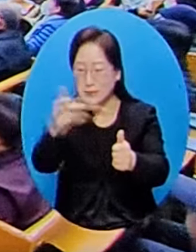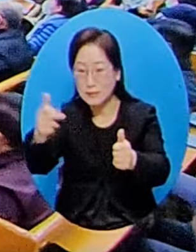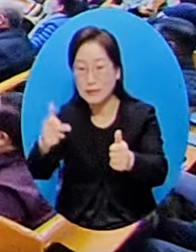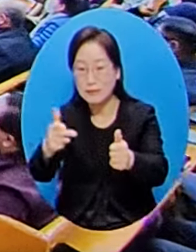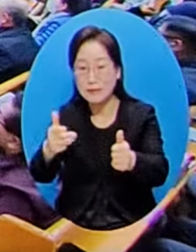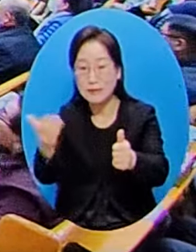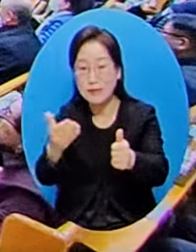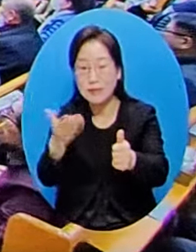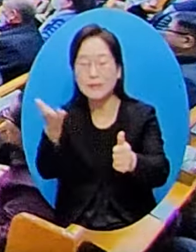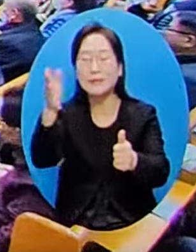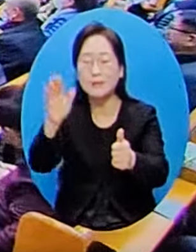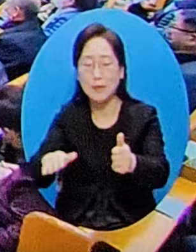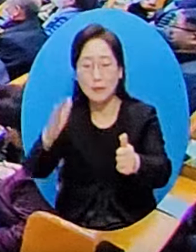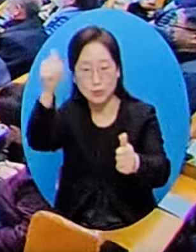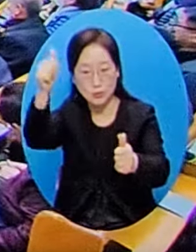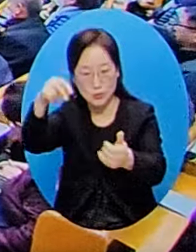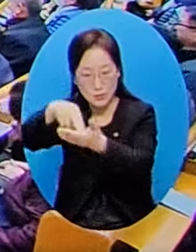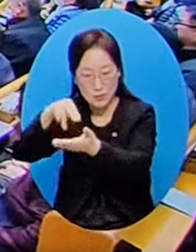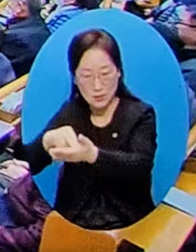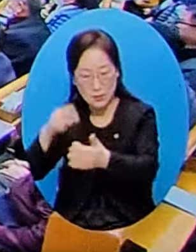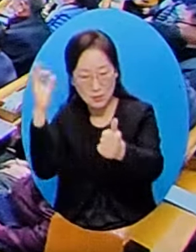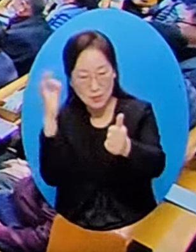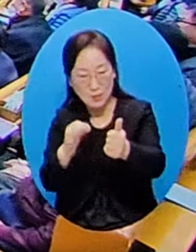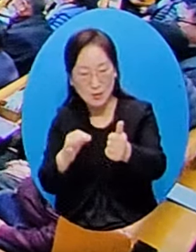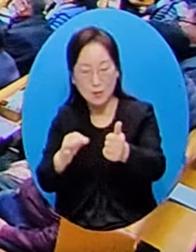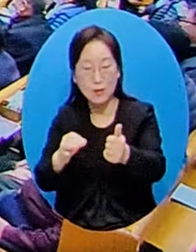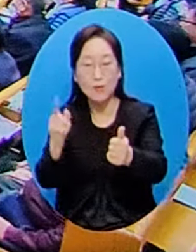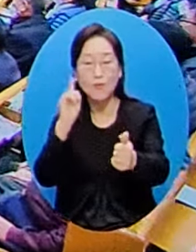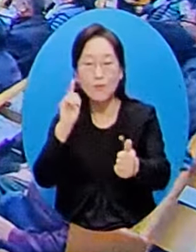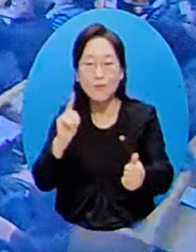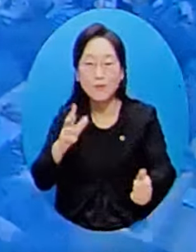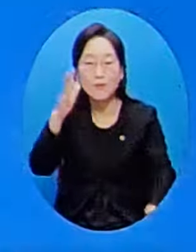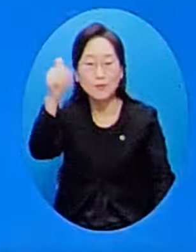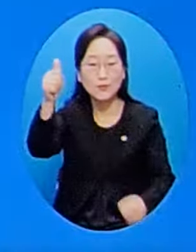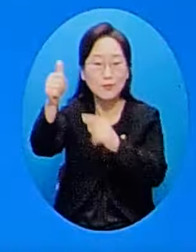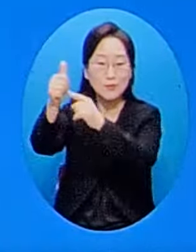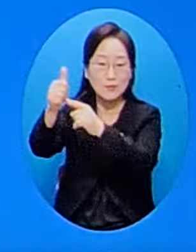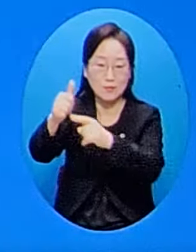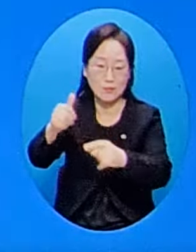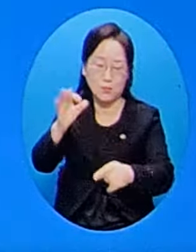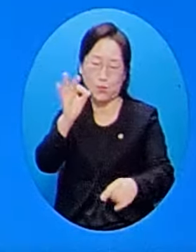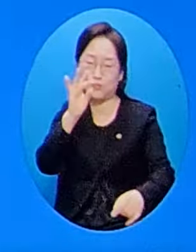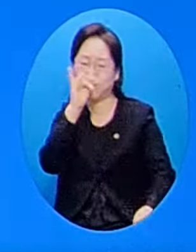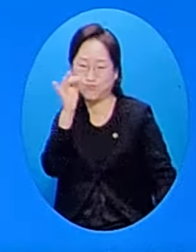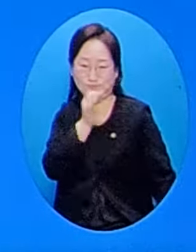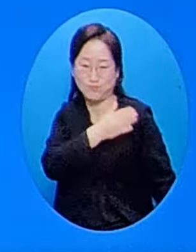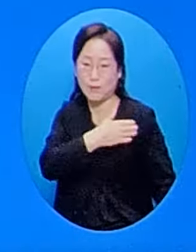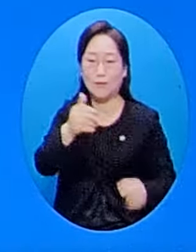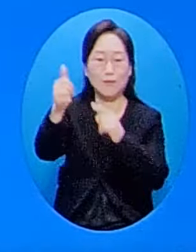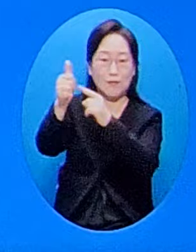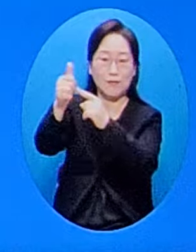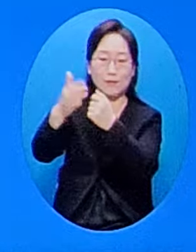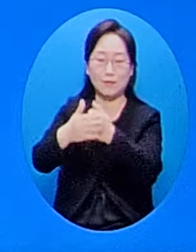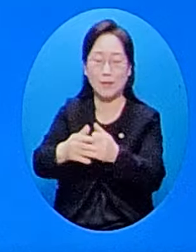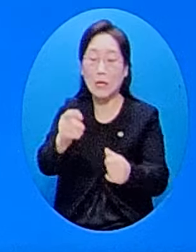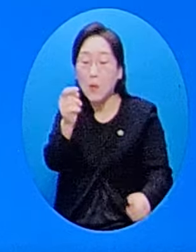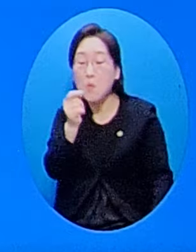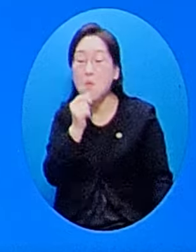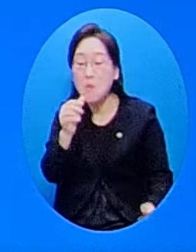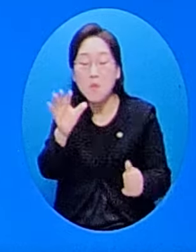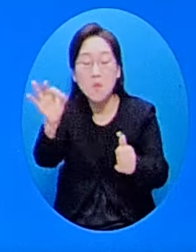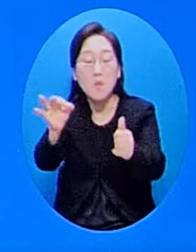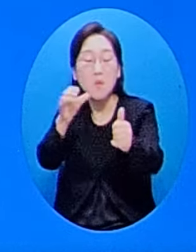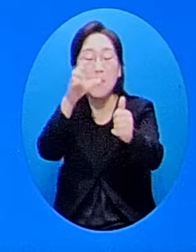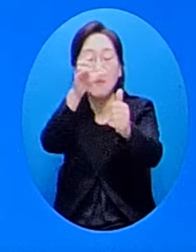일이지만은 주인의 편에서 볼 때는 주인이 워낙 가진 것이 많았기 때문에 내가 적은 것을 맡기는데